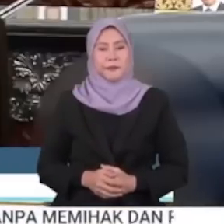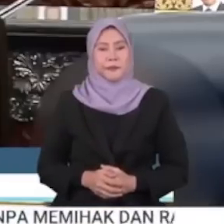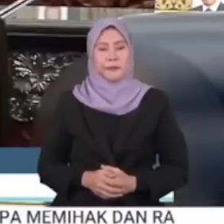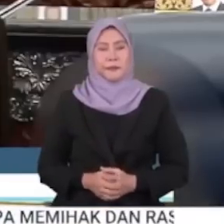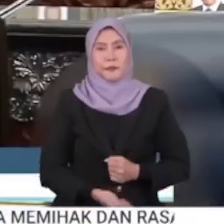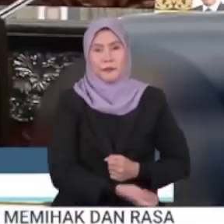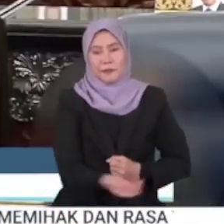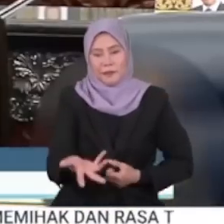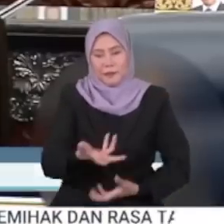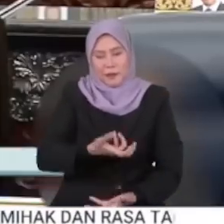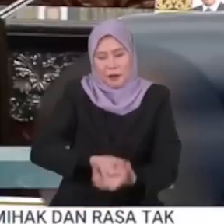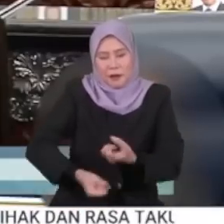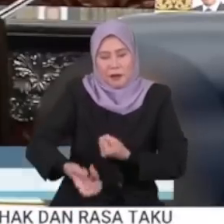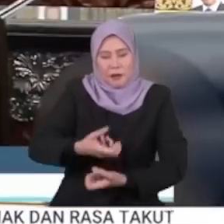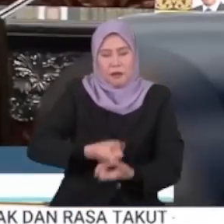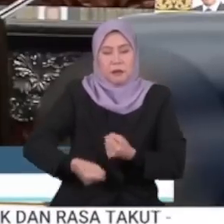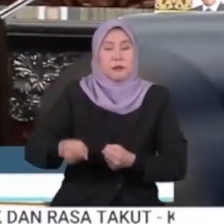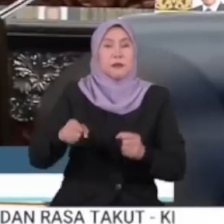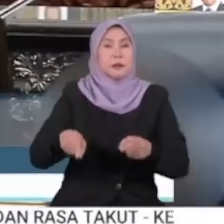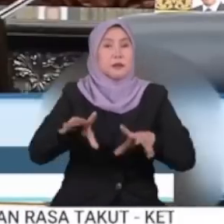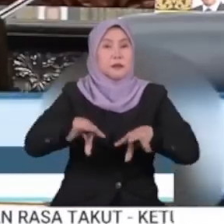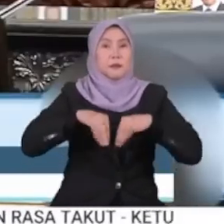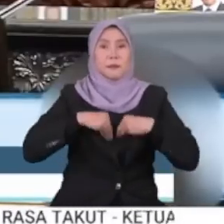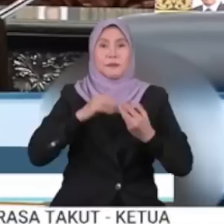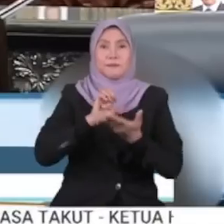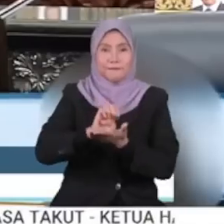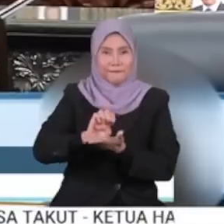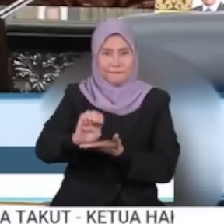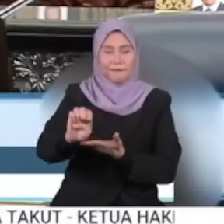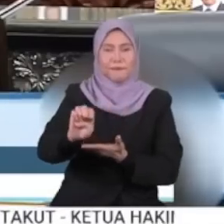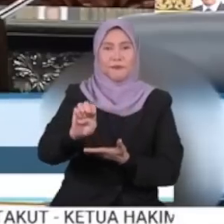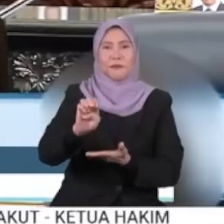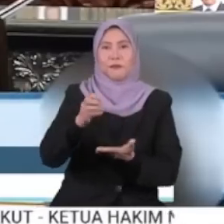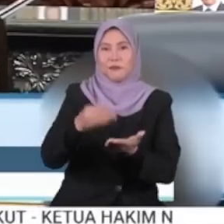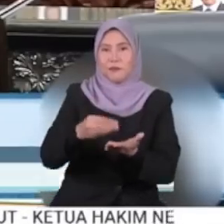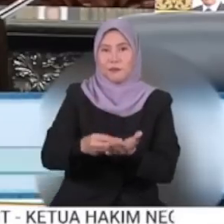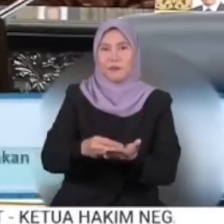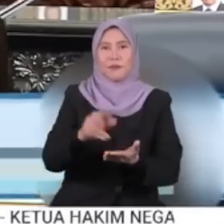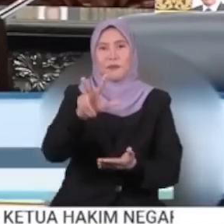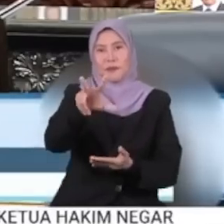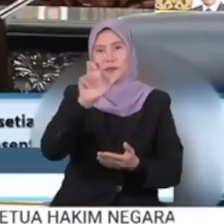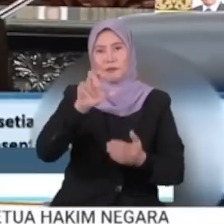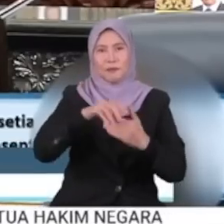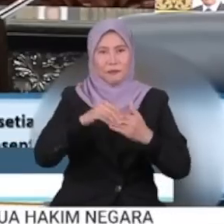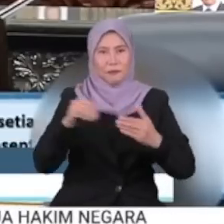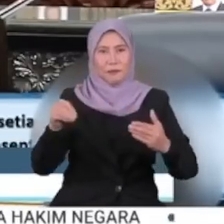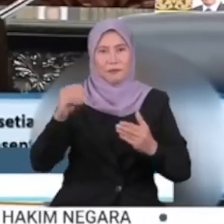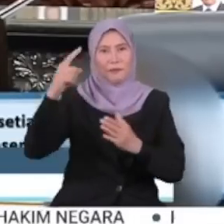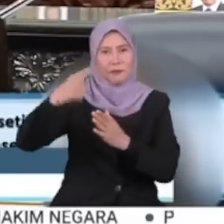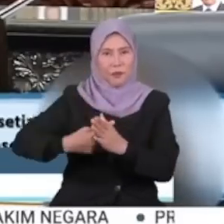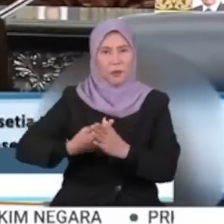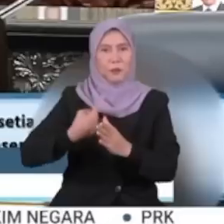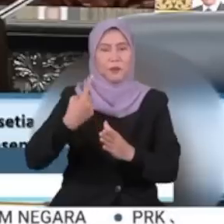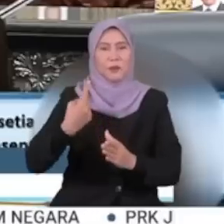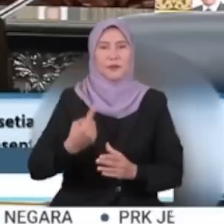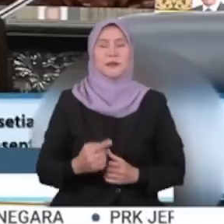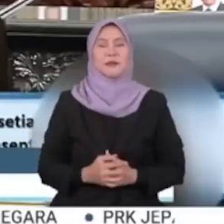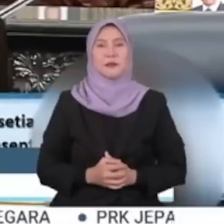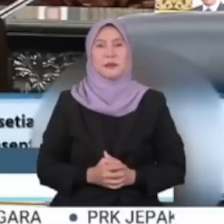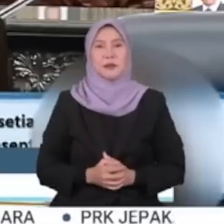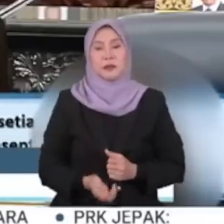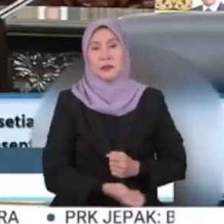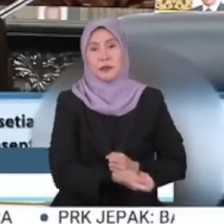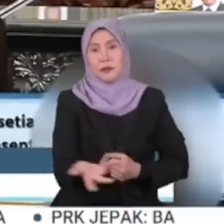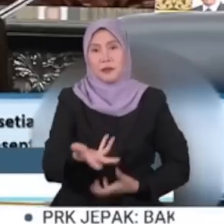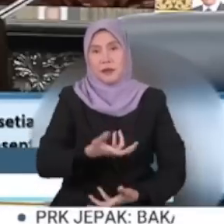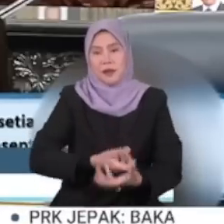Para nelayan menerima allowance sara hidup nelayan pada kadar RM300 sebulan. Bagi